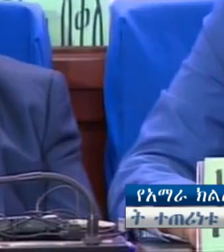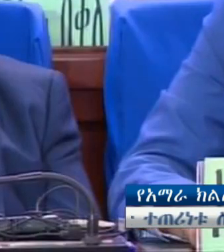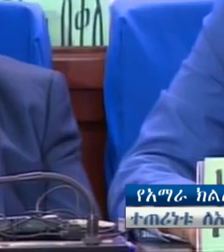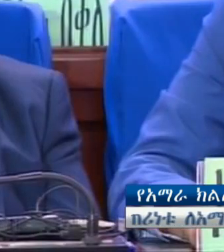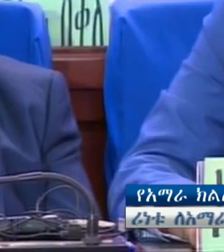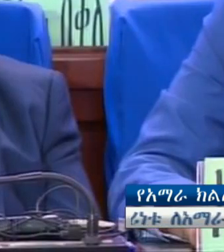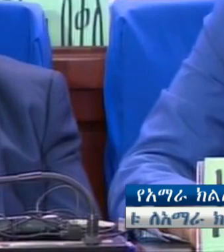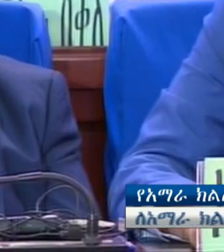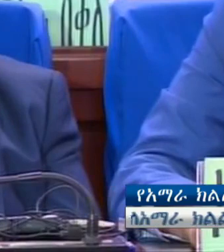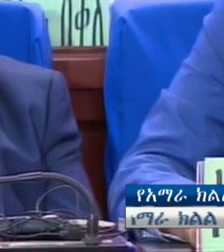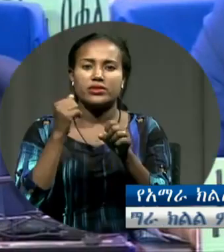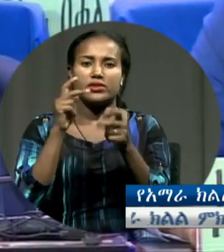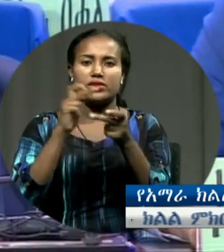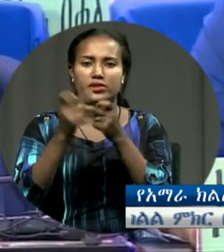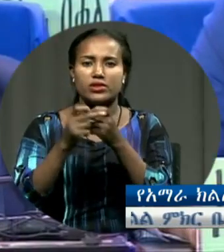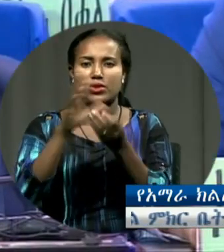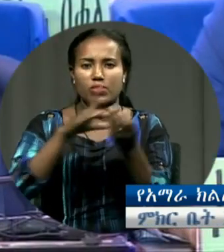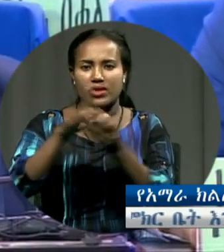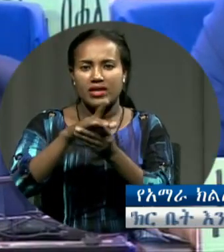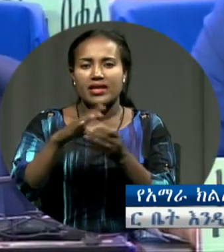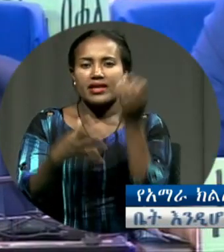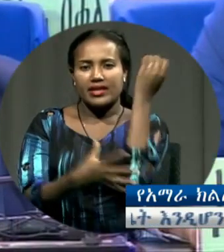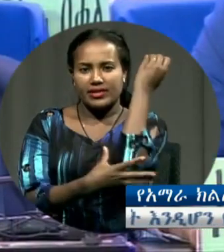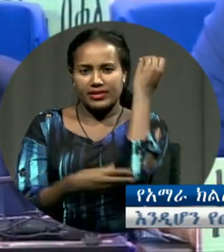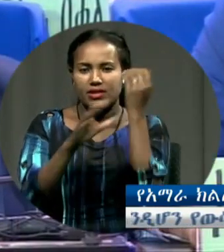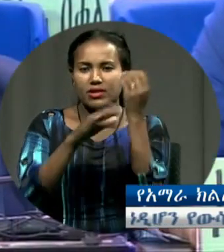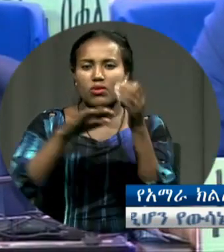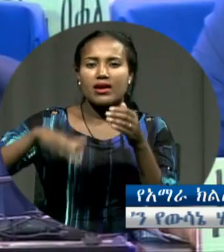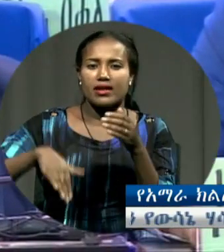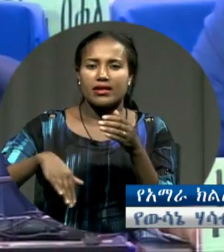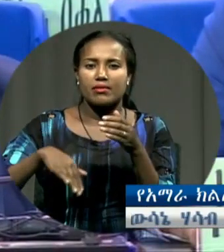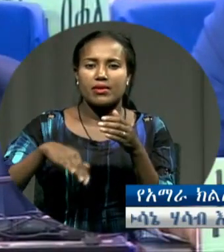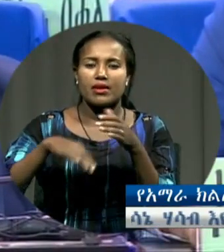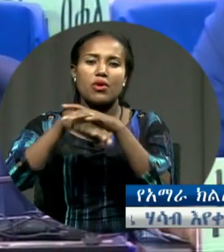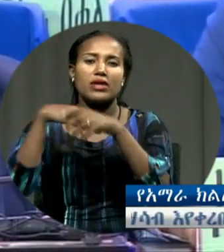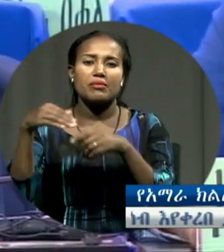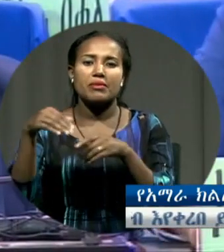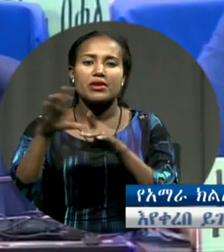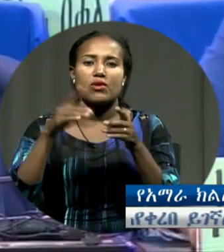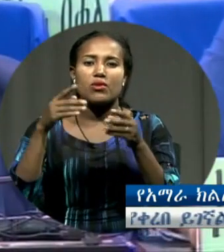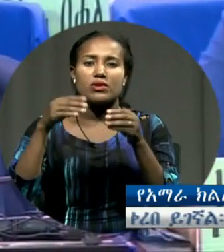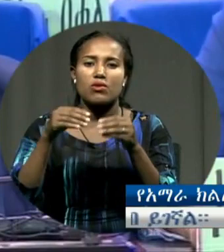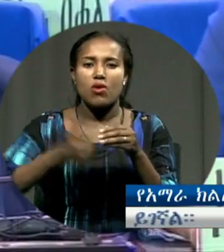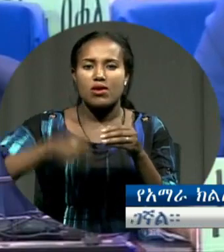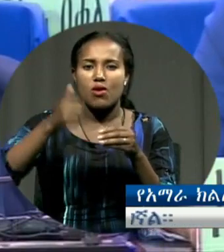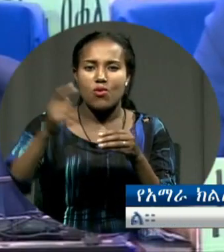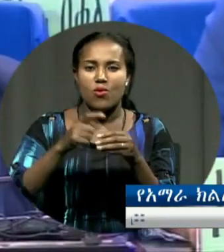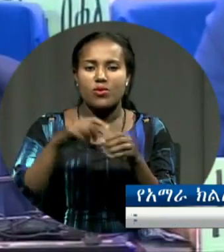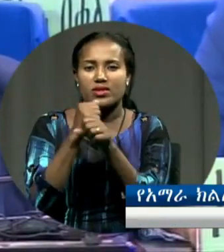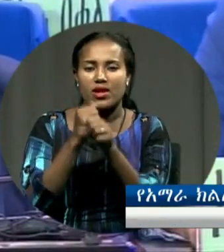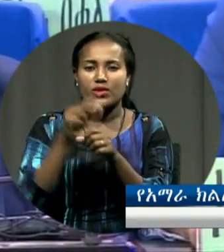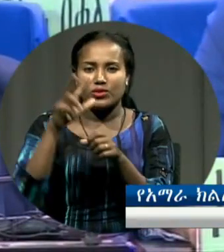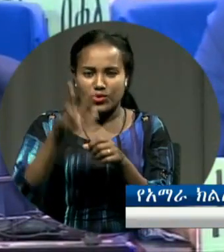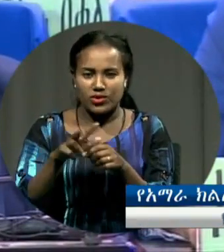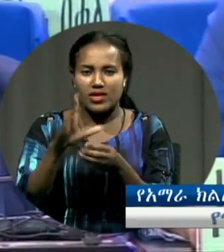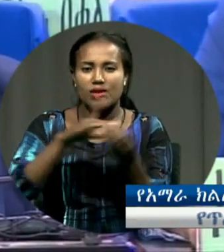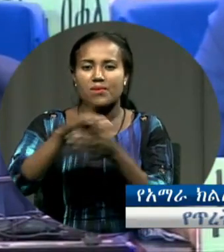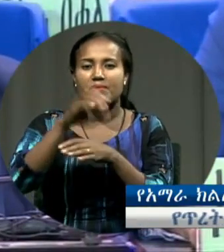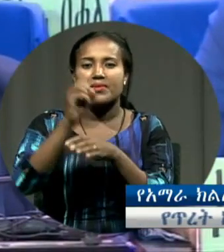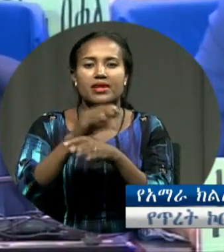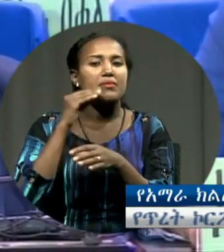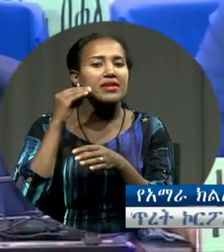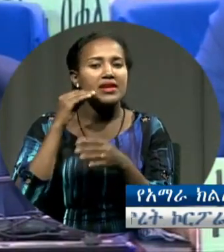ድርጅት ክልሉን ከድህነትና ኋላ አቅነት ለማላቀቅ ለሚደረገው እንቅስቃሴ ፋና ወጊ ሆኖ ይሰራል። ሶስት የክልሉ ምክር